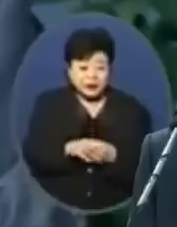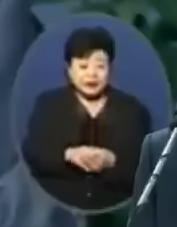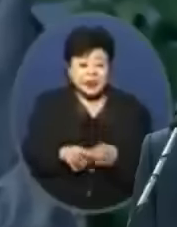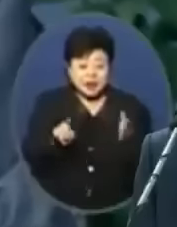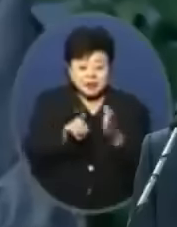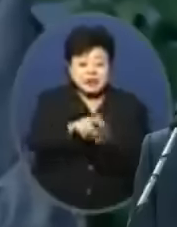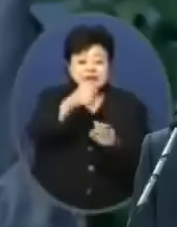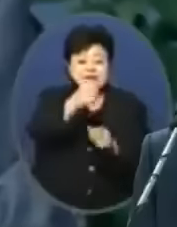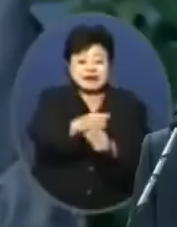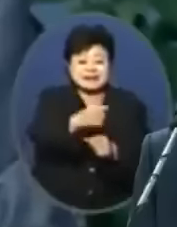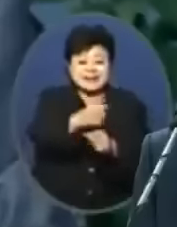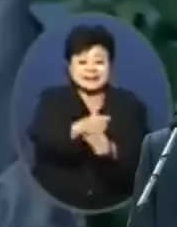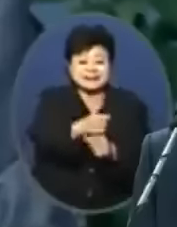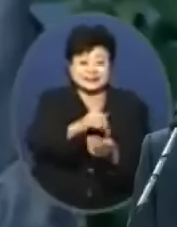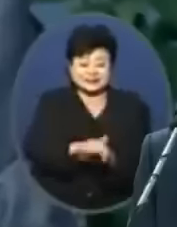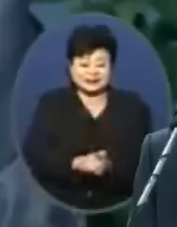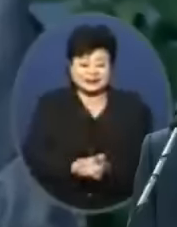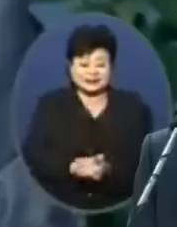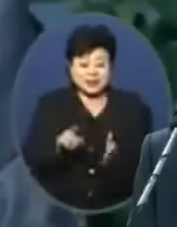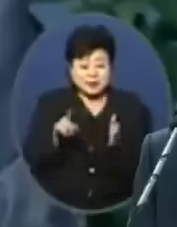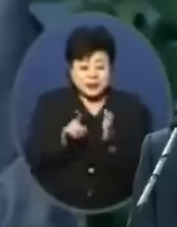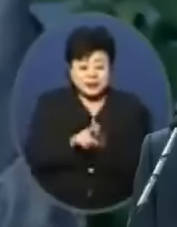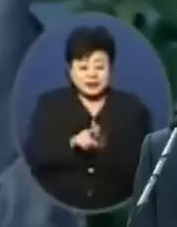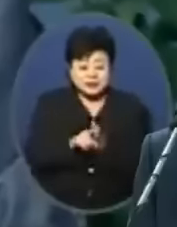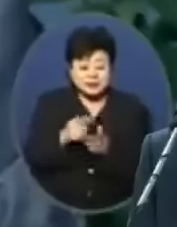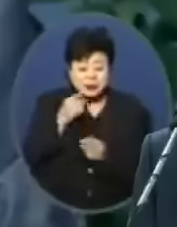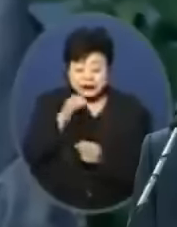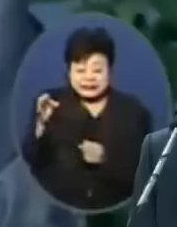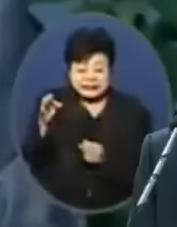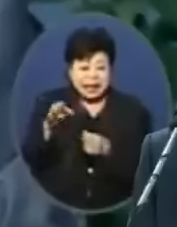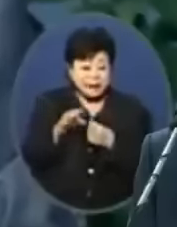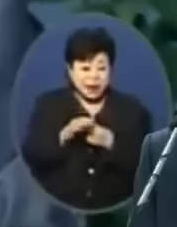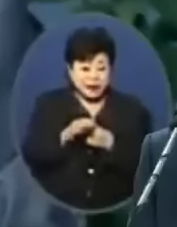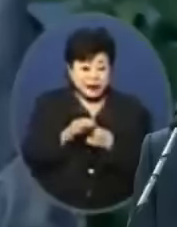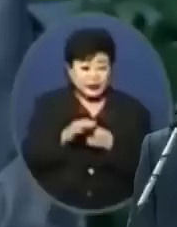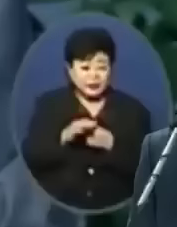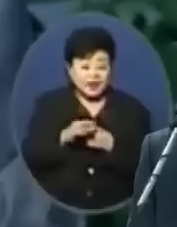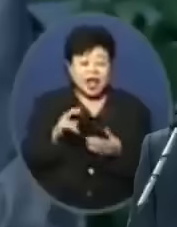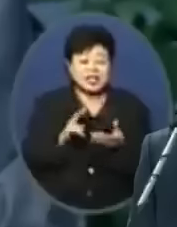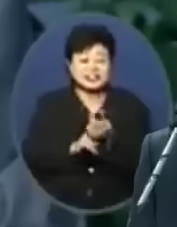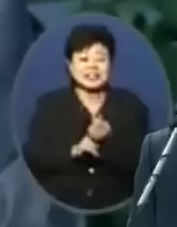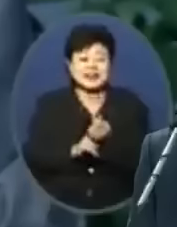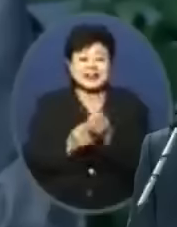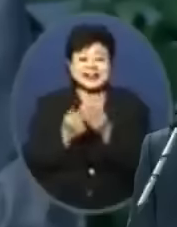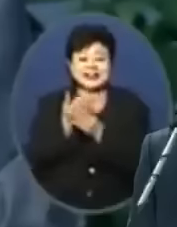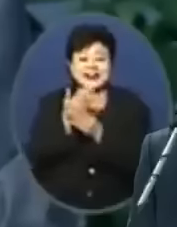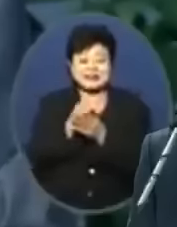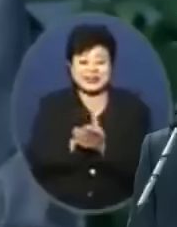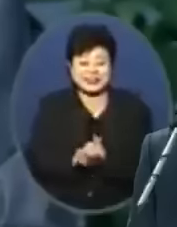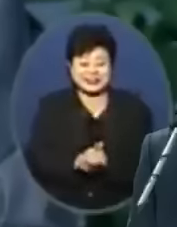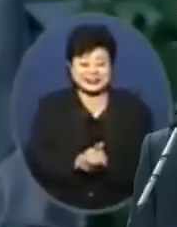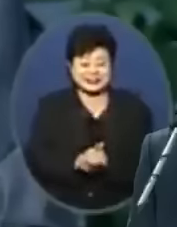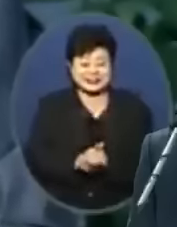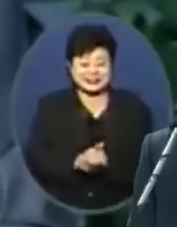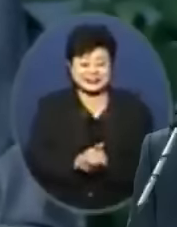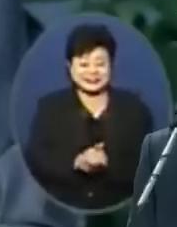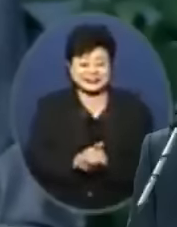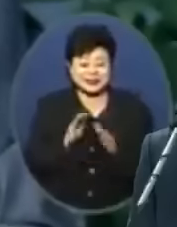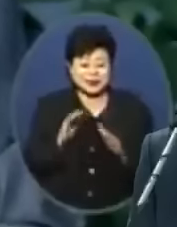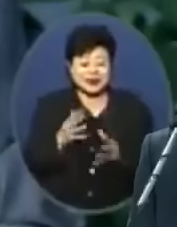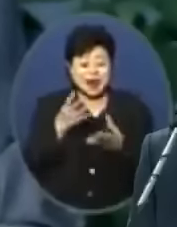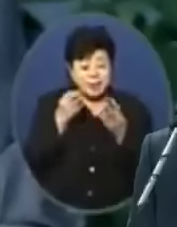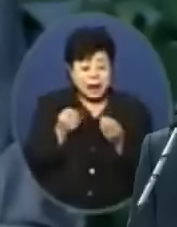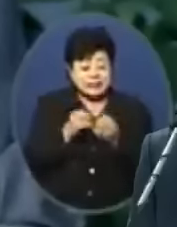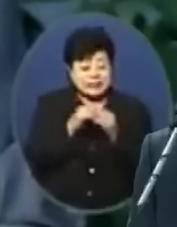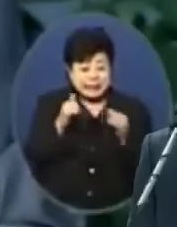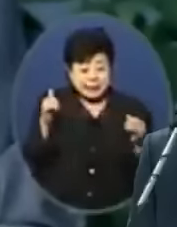믿음을 산출하는 것입니다. 믿음을 입으로 시인하면 기적이 일어나게 되는 것입니다. 오늘날